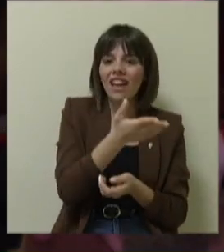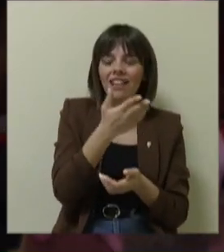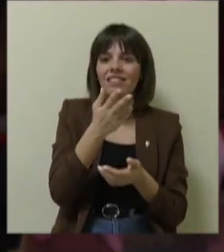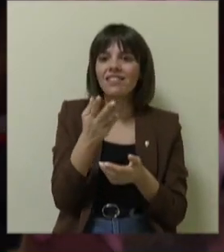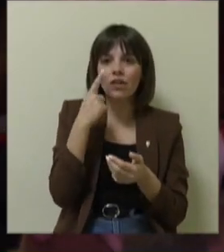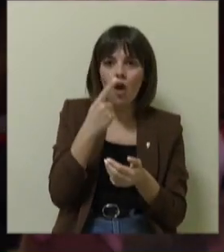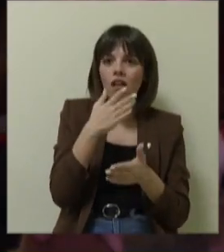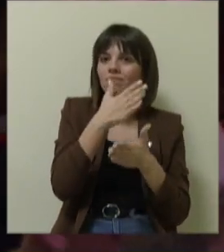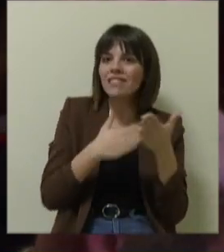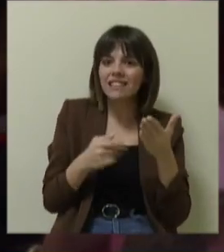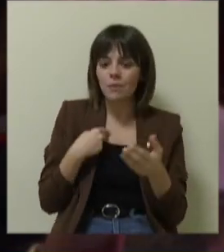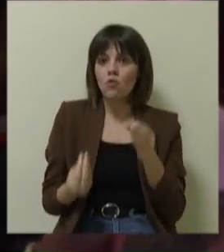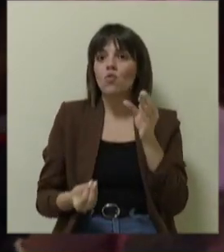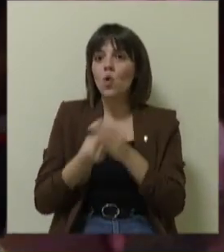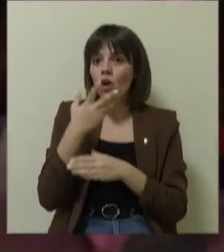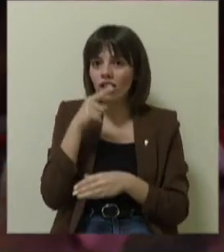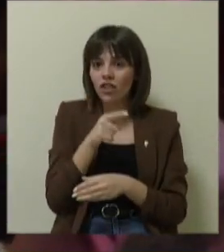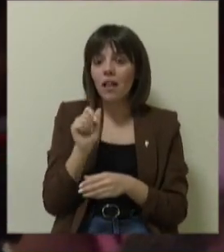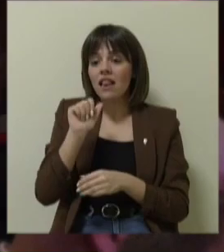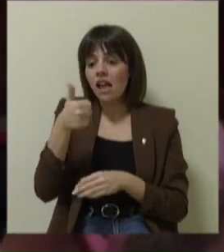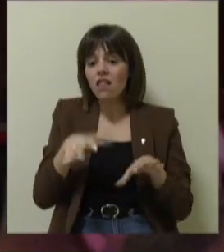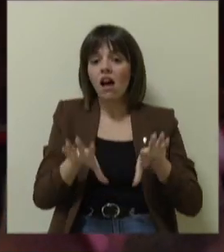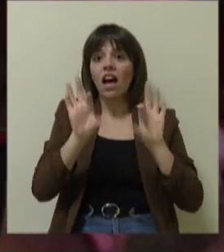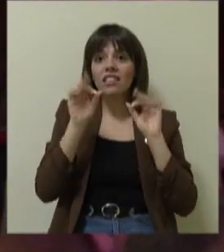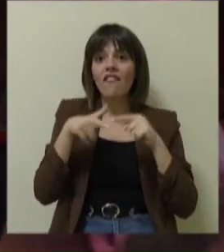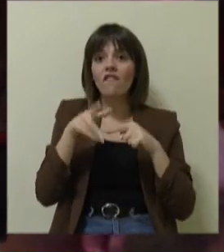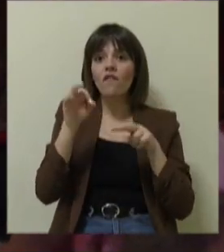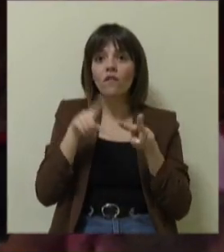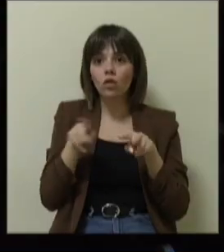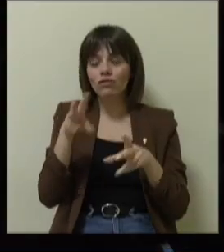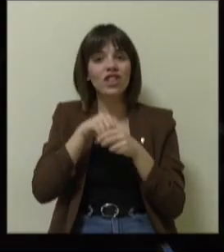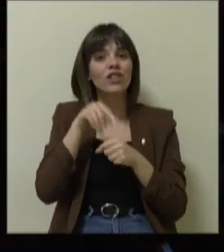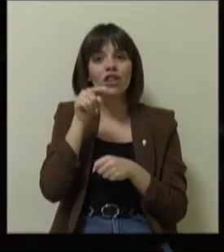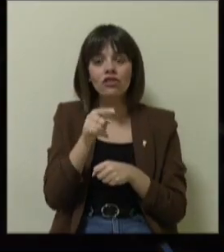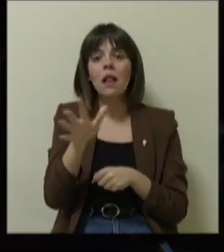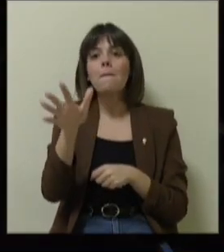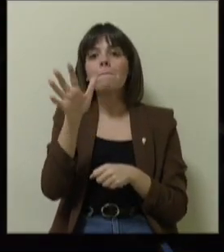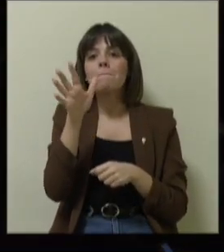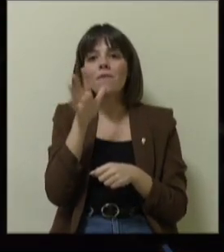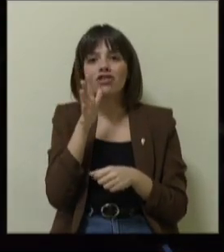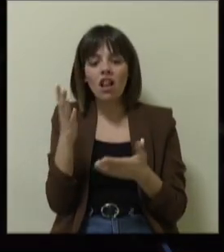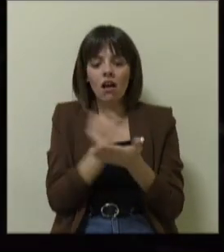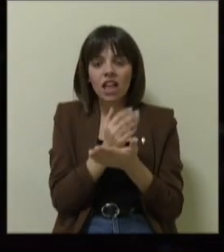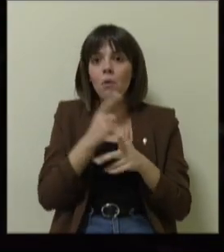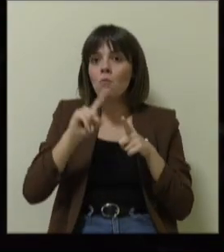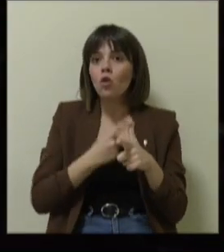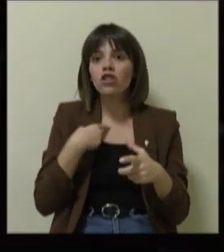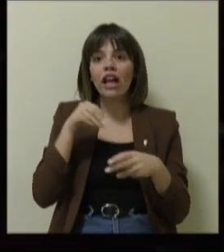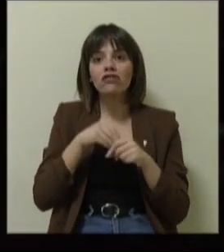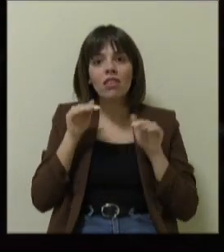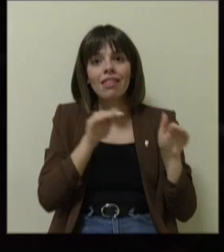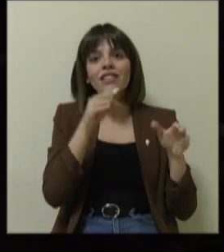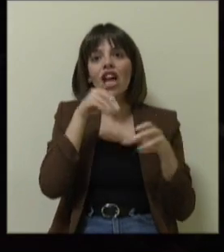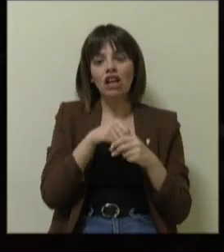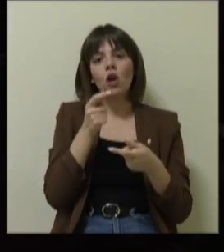yarısını kuracağımız yarına hazırlık fonu üzerinden beceri kazandırma projelerine destek